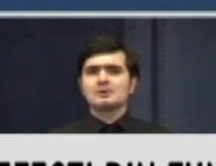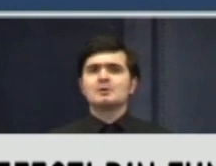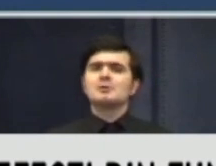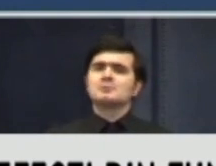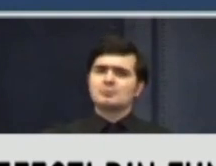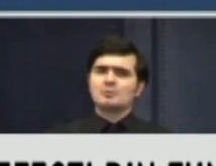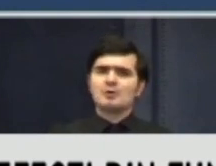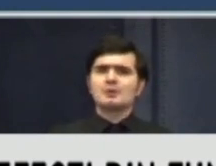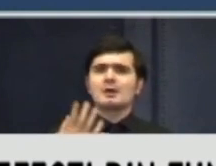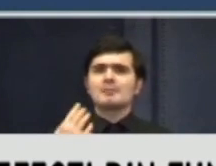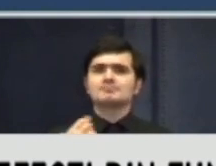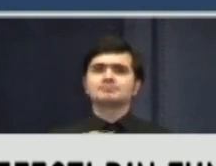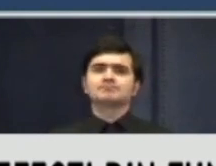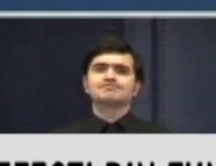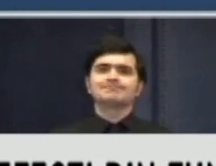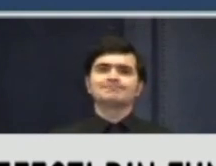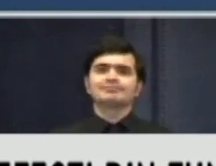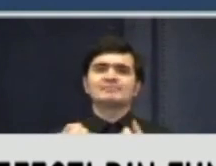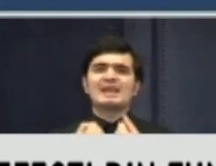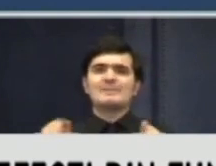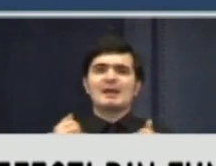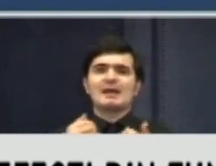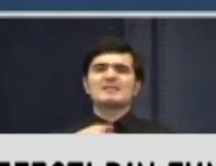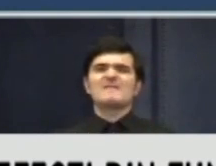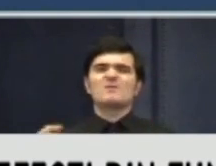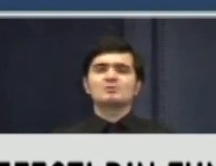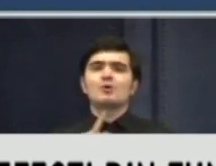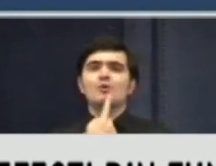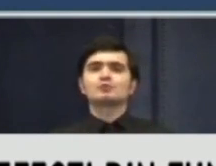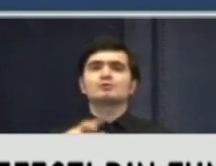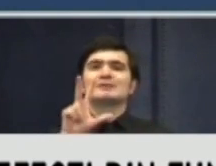eliberat 103 prefecți și